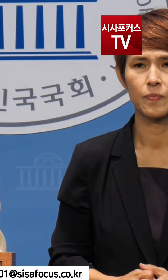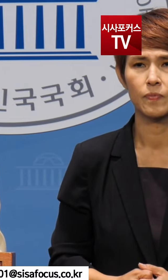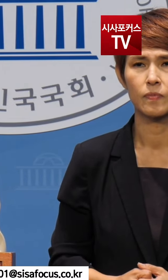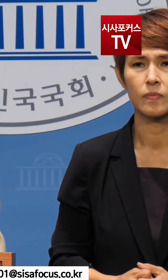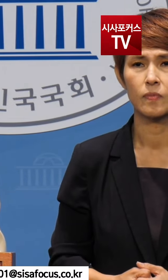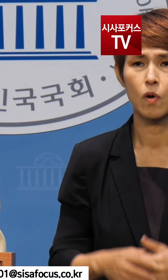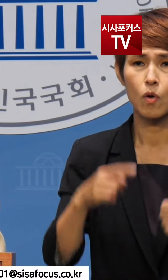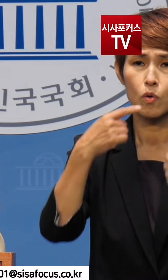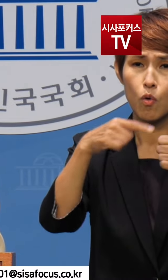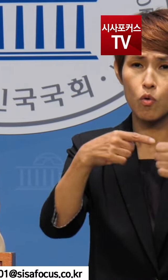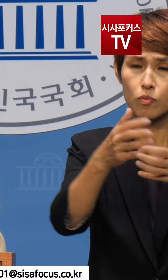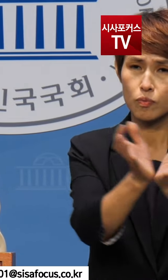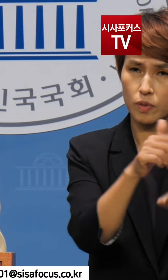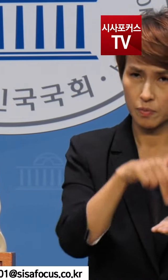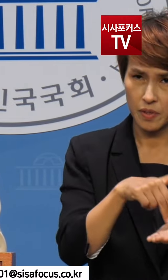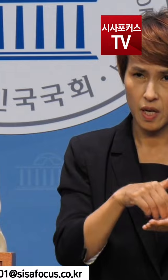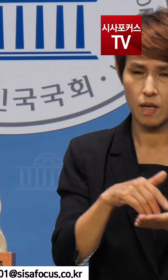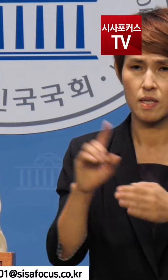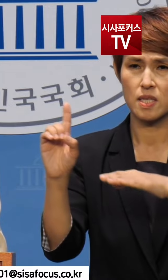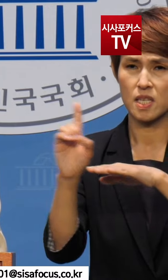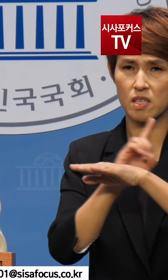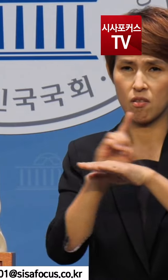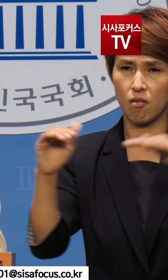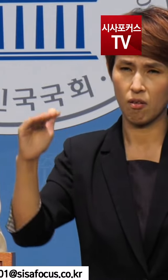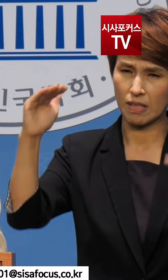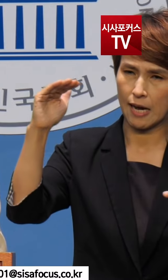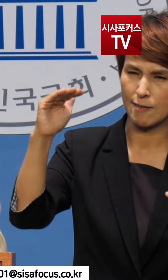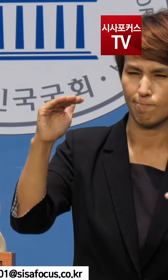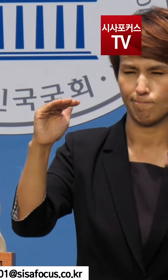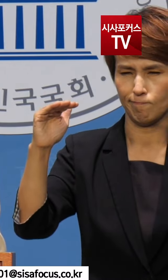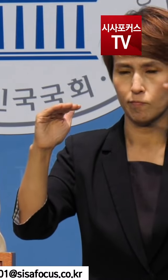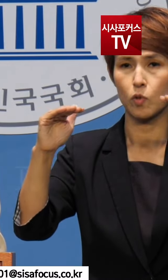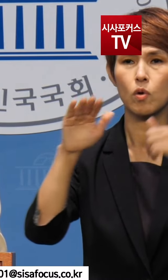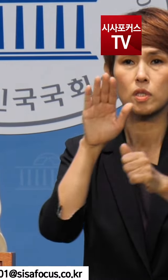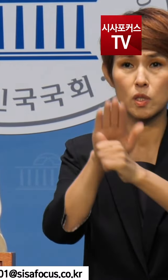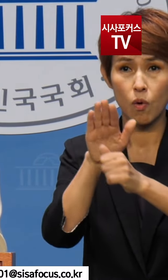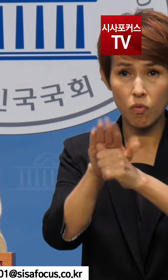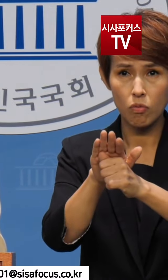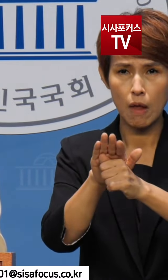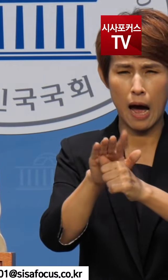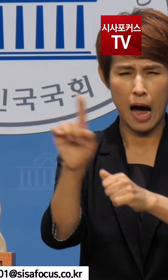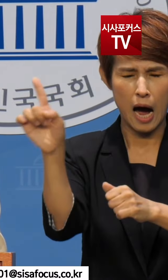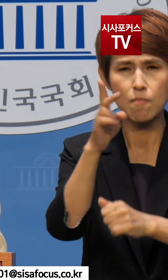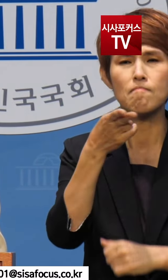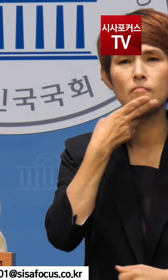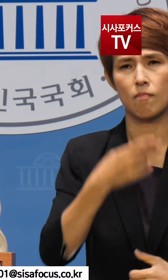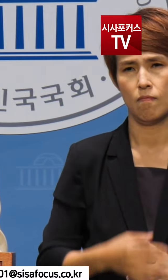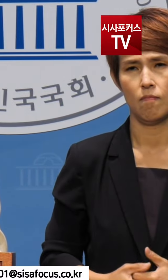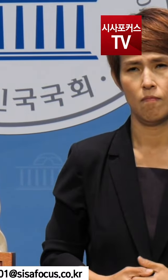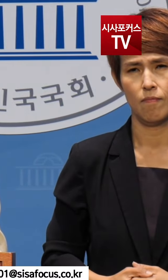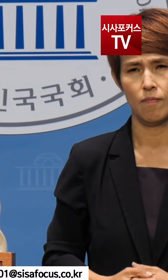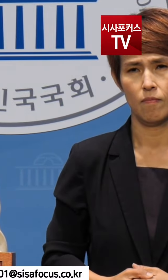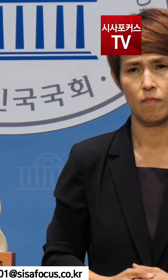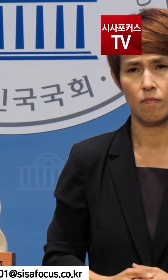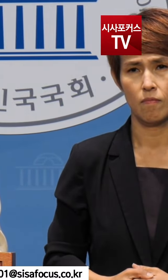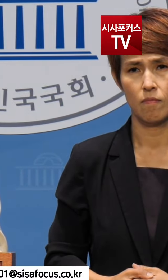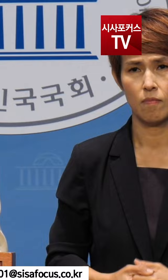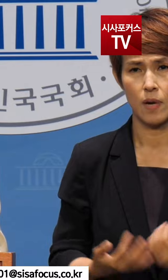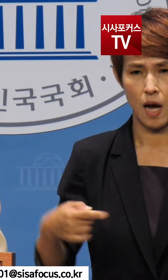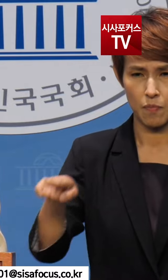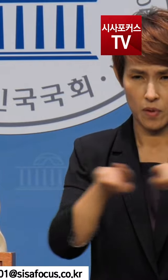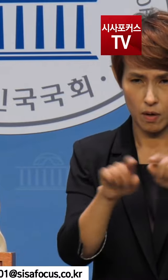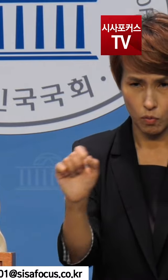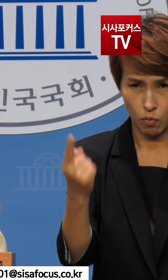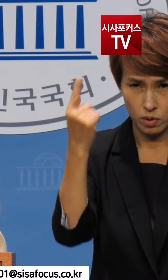현재 교육부 차원의 디지털 격차에 대한 지원과 보정 대책은 전무합니다. 동시 출발이